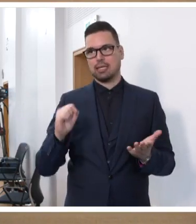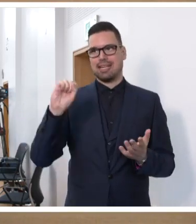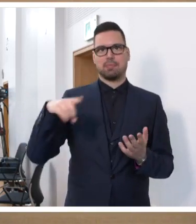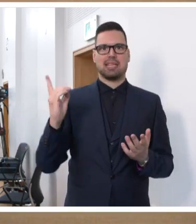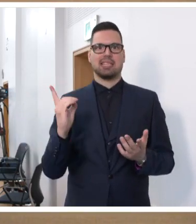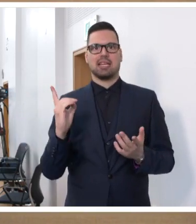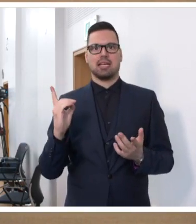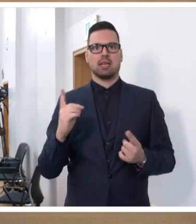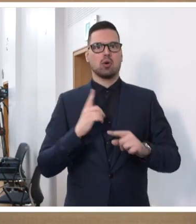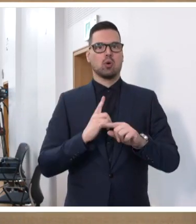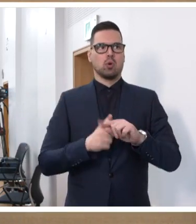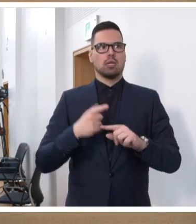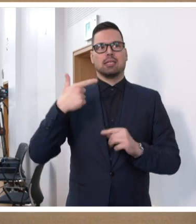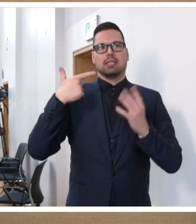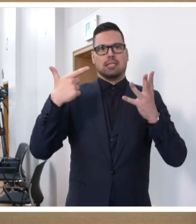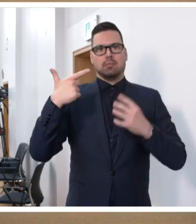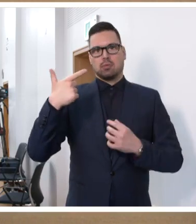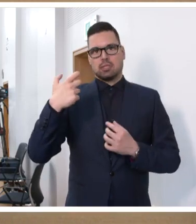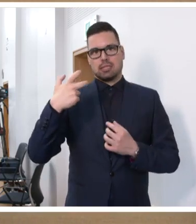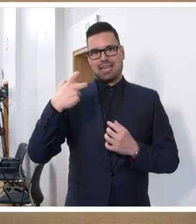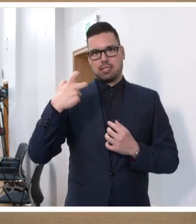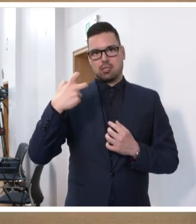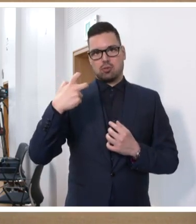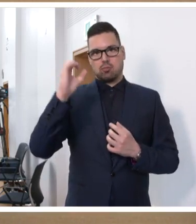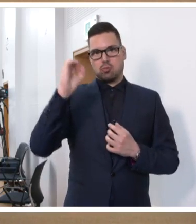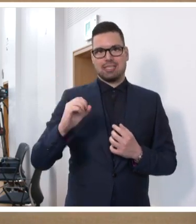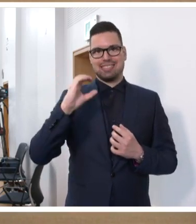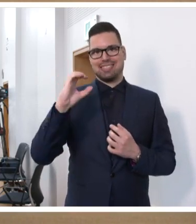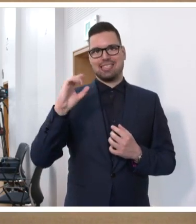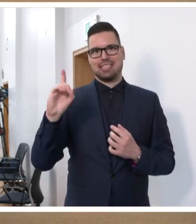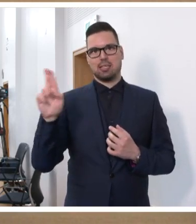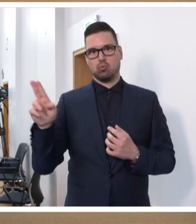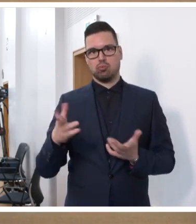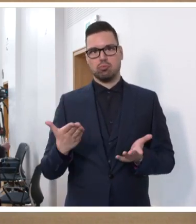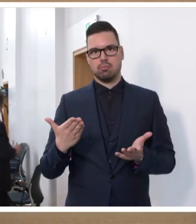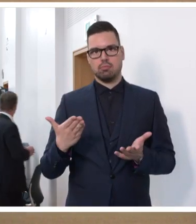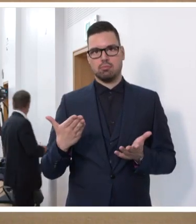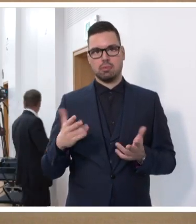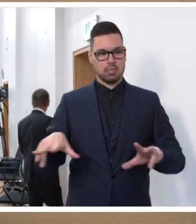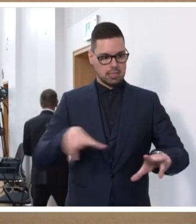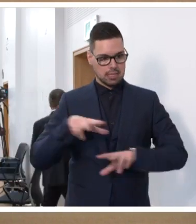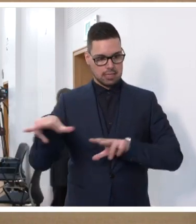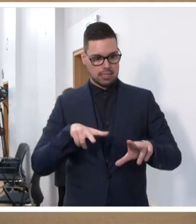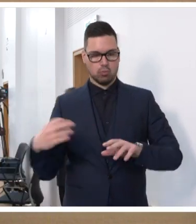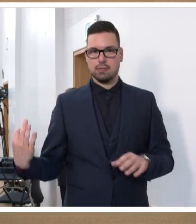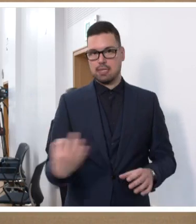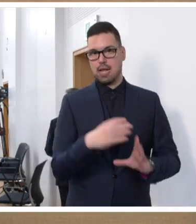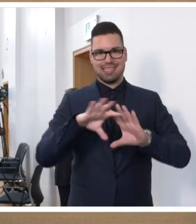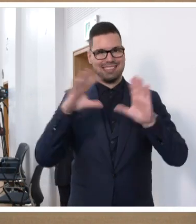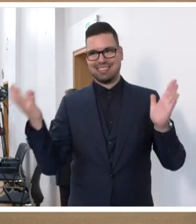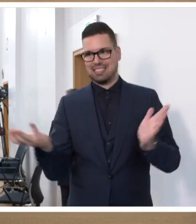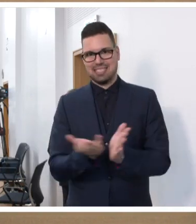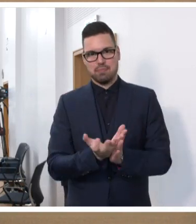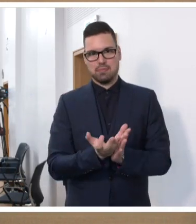gut 37% Abgeordneten der CDU sitzen. Das Hohe Haus und damit die Regierung, wie das Saarland gesamt, wird von